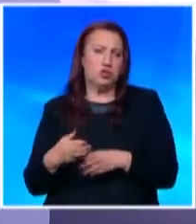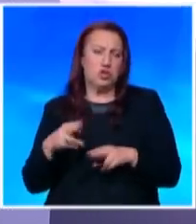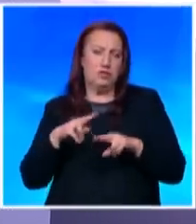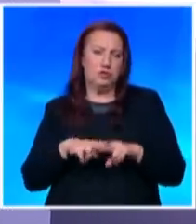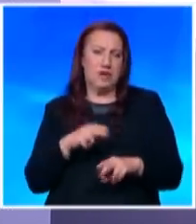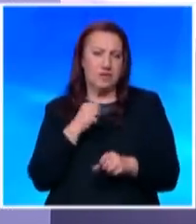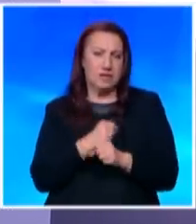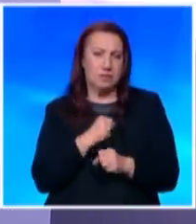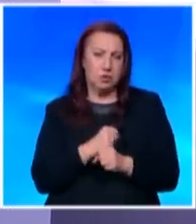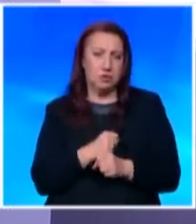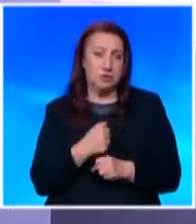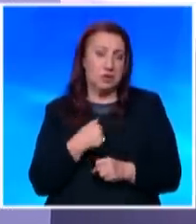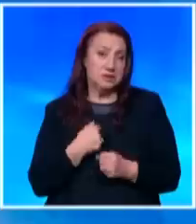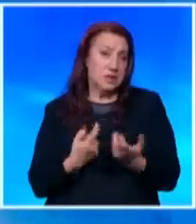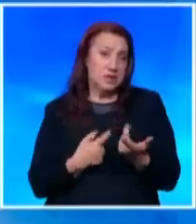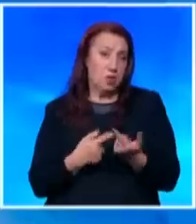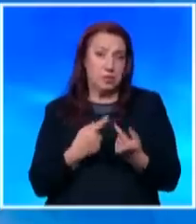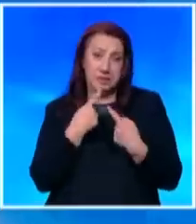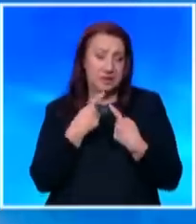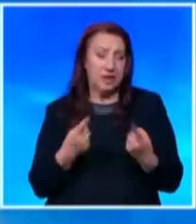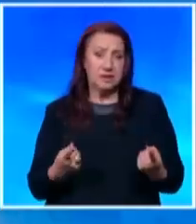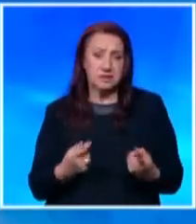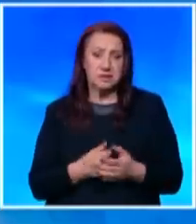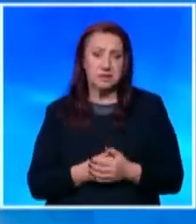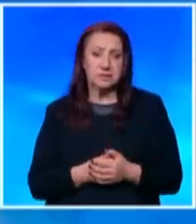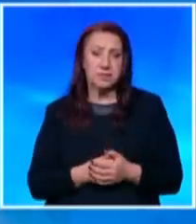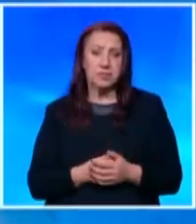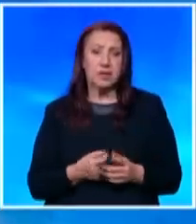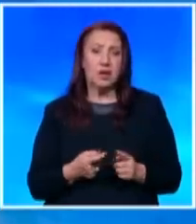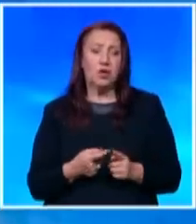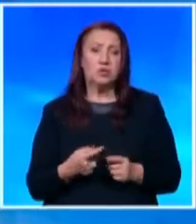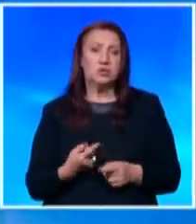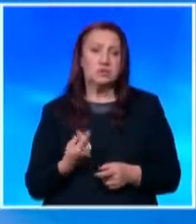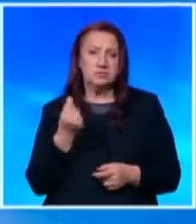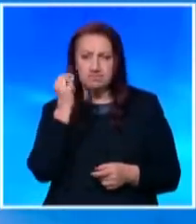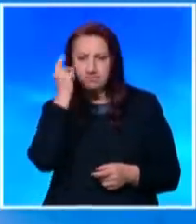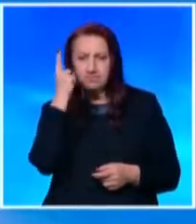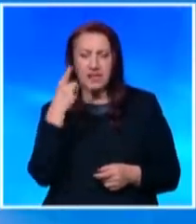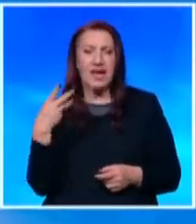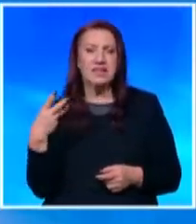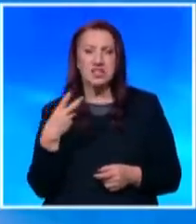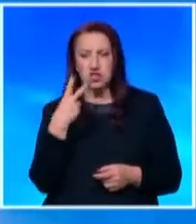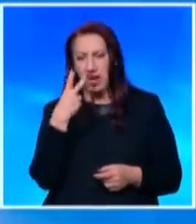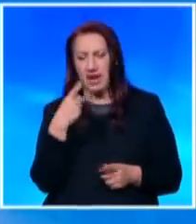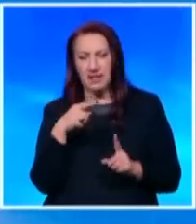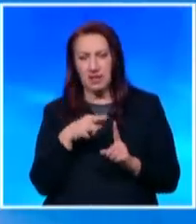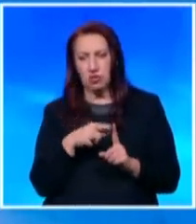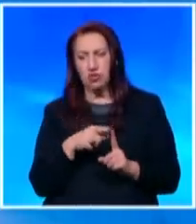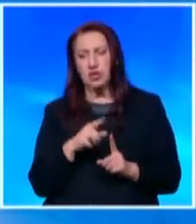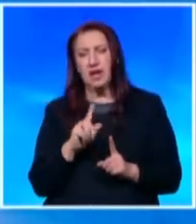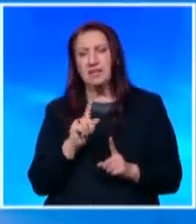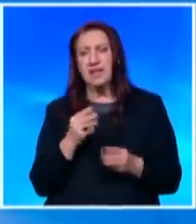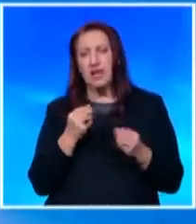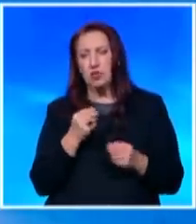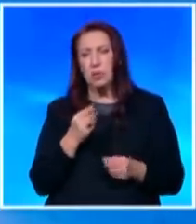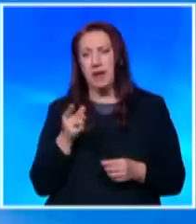лично няколко пъти го споменах, че чисто от етична гледна точка едва ли някой от тях би могъл да продължи да изпълнява тези функции, които до